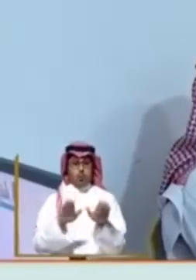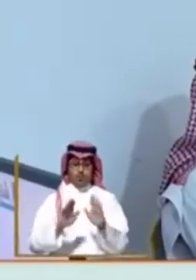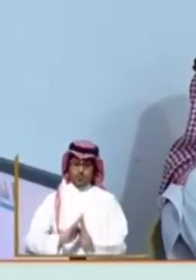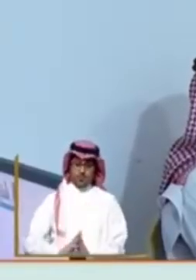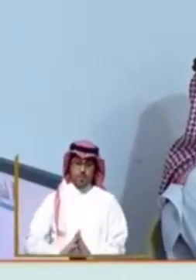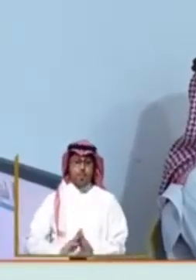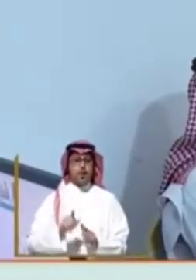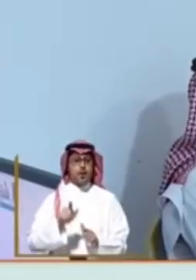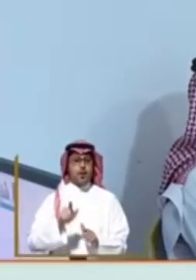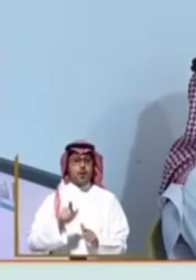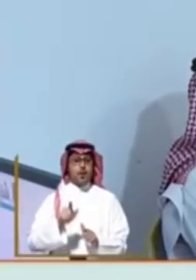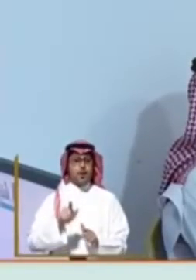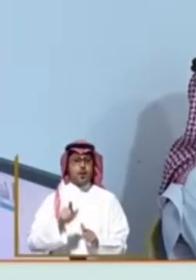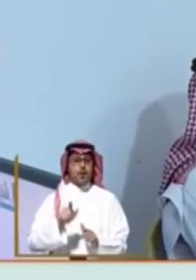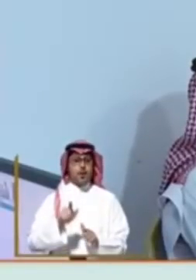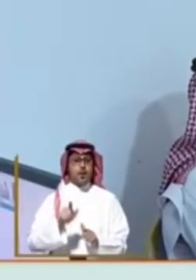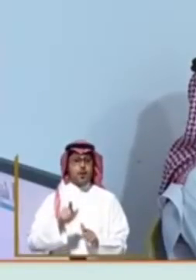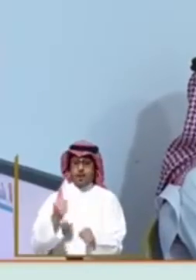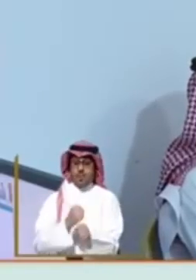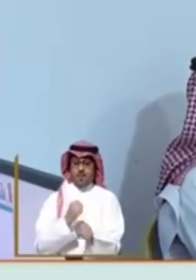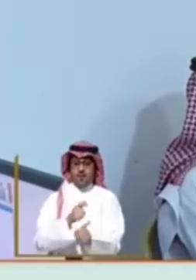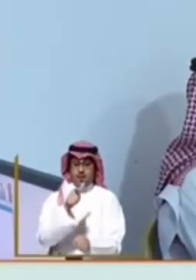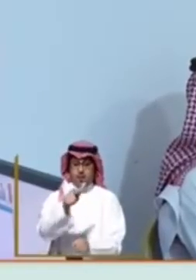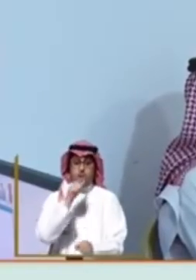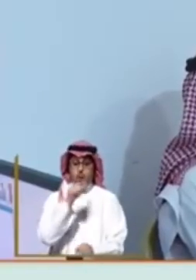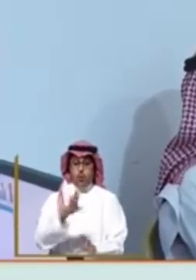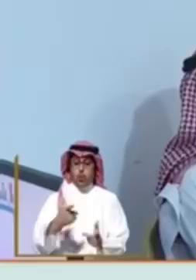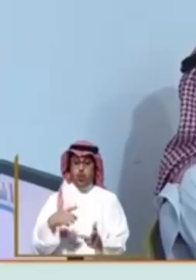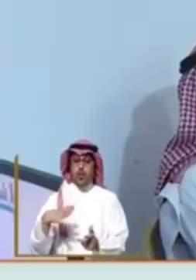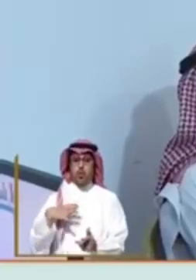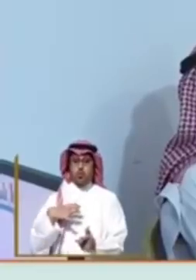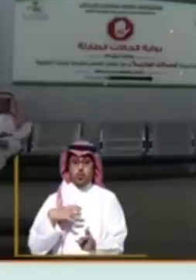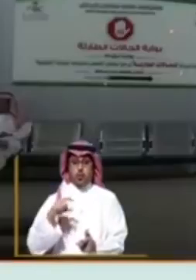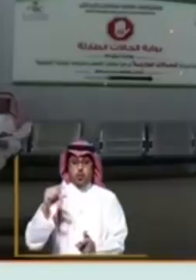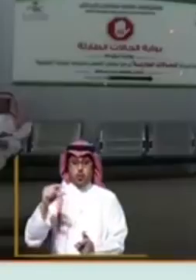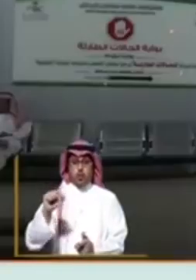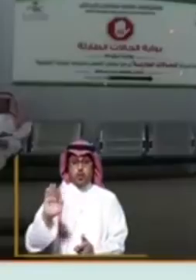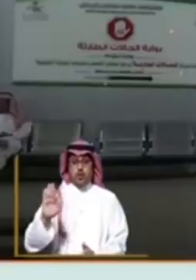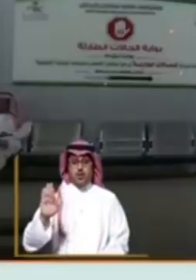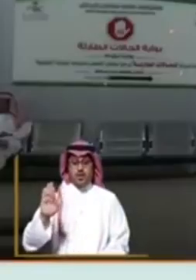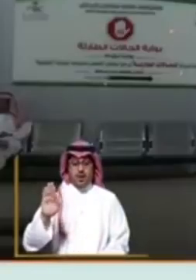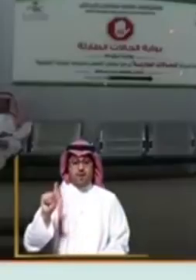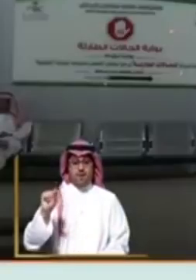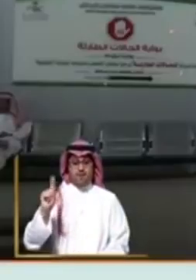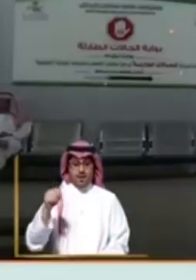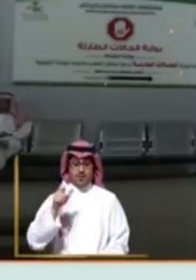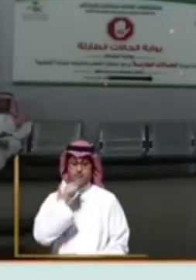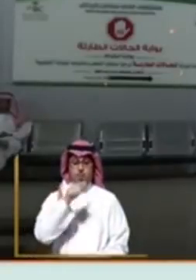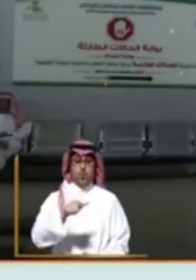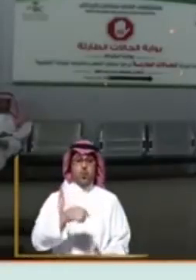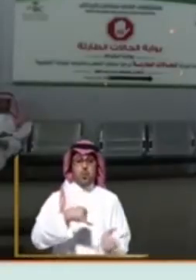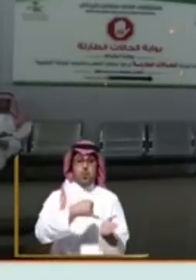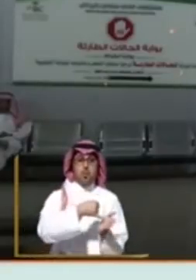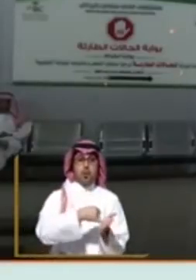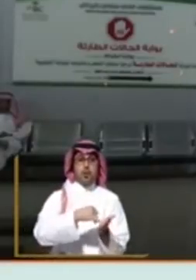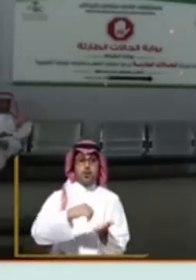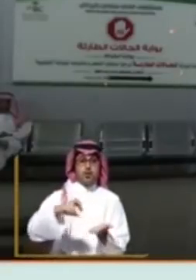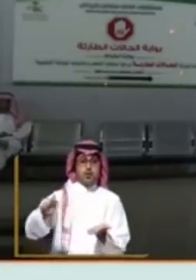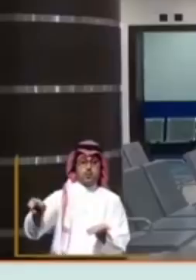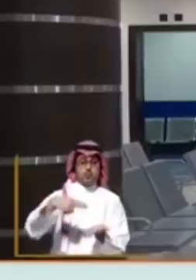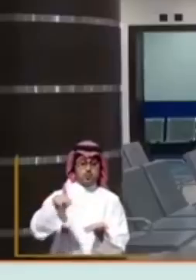جانبه، أوضح المدير التنفيذي للمركز الدكتور سفر بتار أن المركز استقبل أكثر